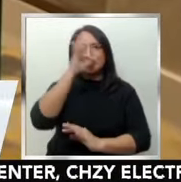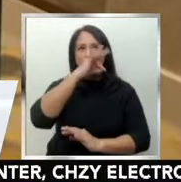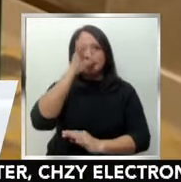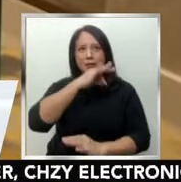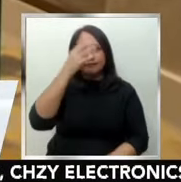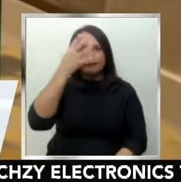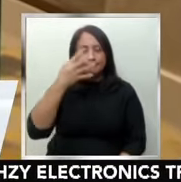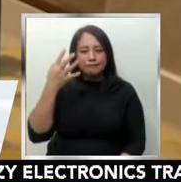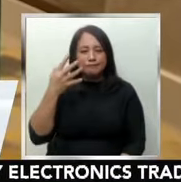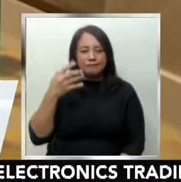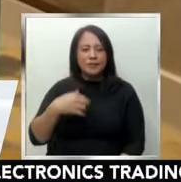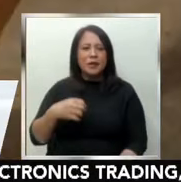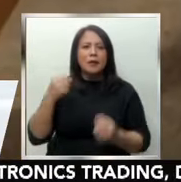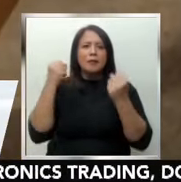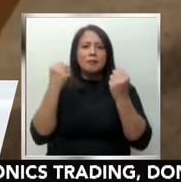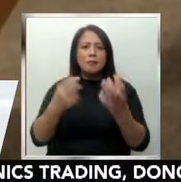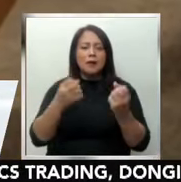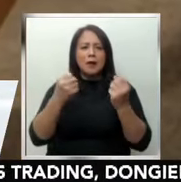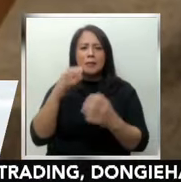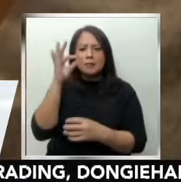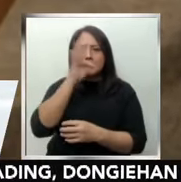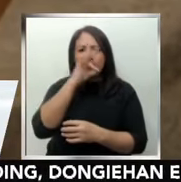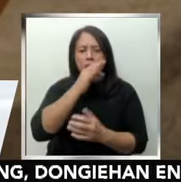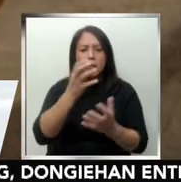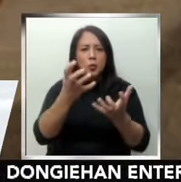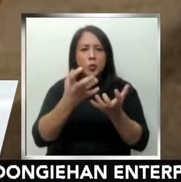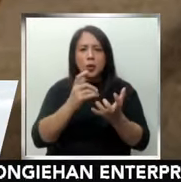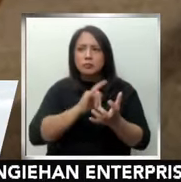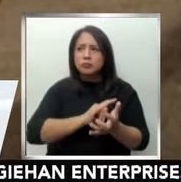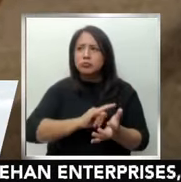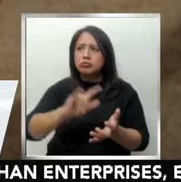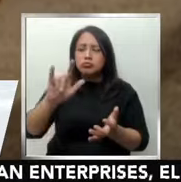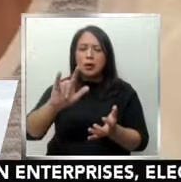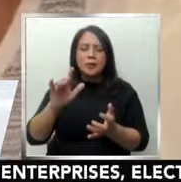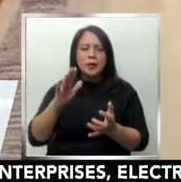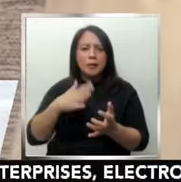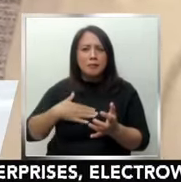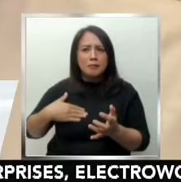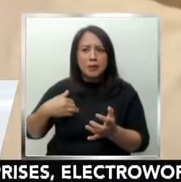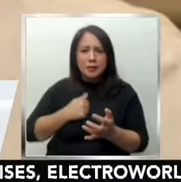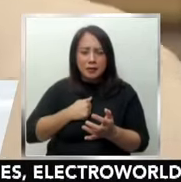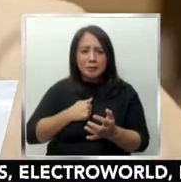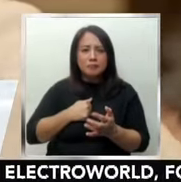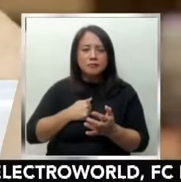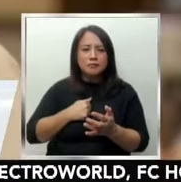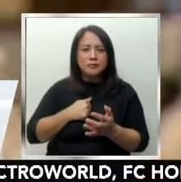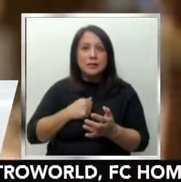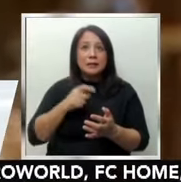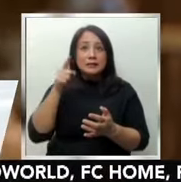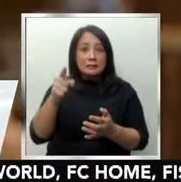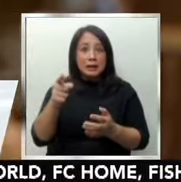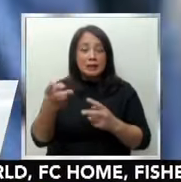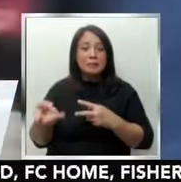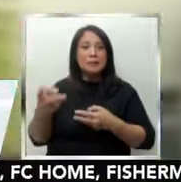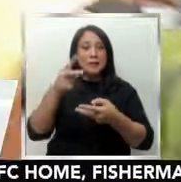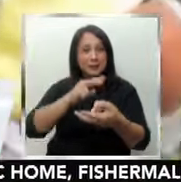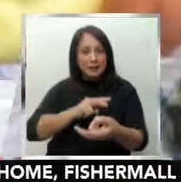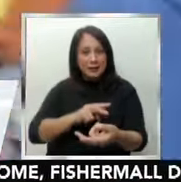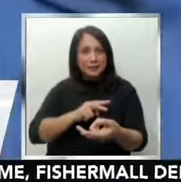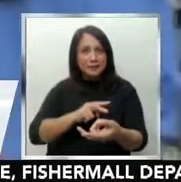saaming Pilipinong gustong magmigrate sa Canada at maging Canadian ito namang Si Kyle ay